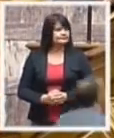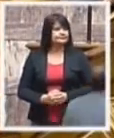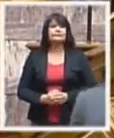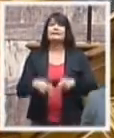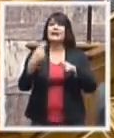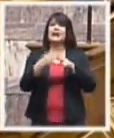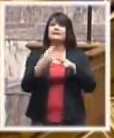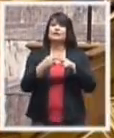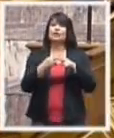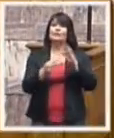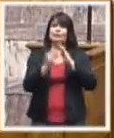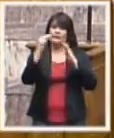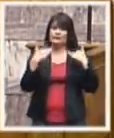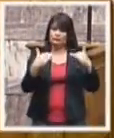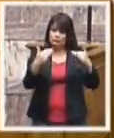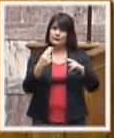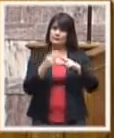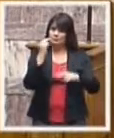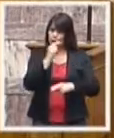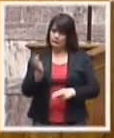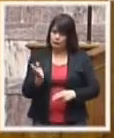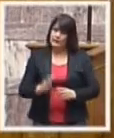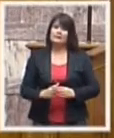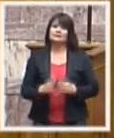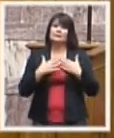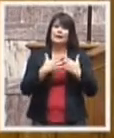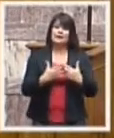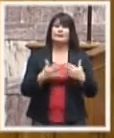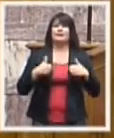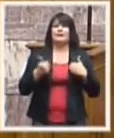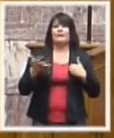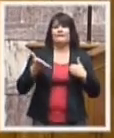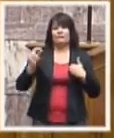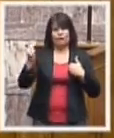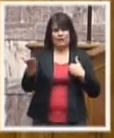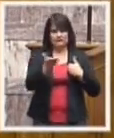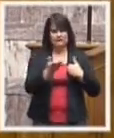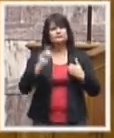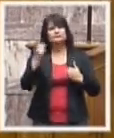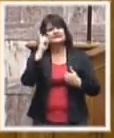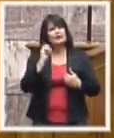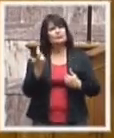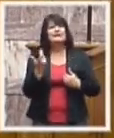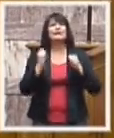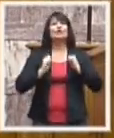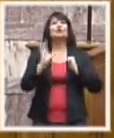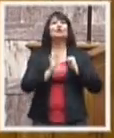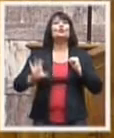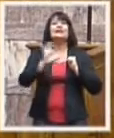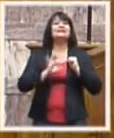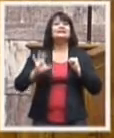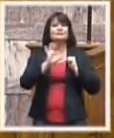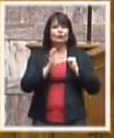Αξιότιμε κύριε Πρόεδρε της Βουλής, αξιότιμε κύριε Πρωθυπουργέ, αγαπητοί έφηβοι βουλευτές, όλοι γνωρίζουμε ότι ο ελληνικός τουρισμός είναι